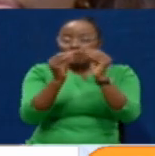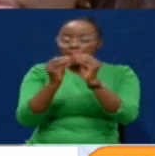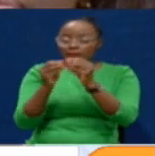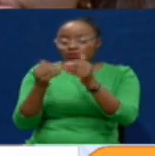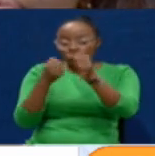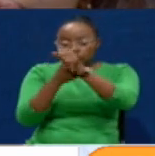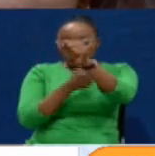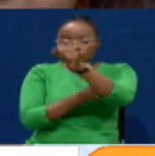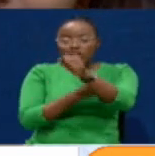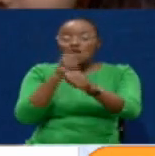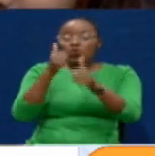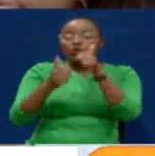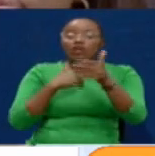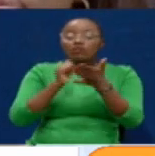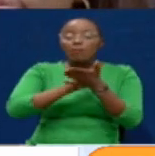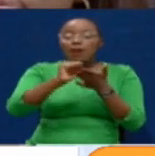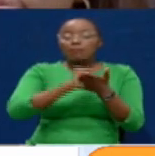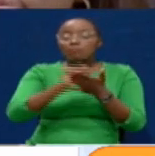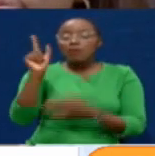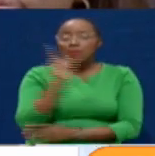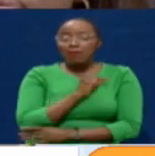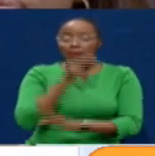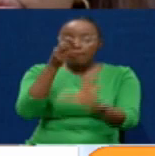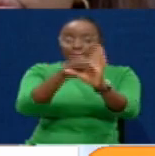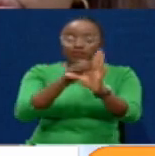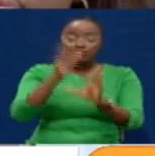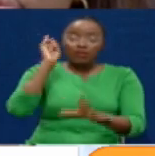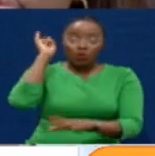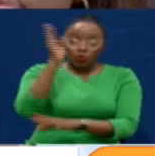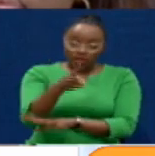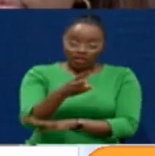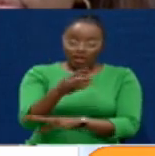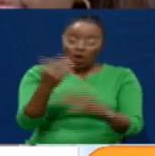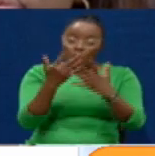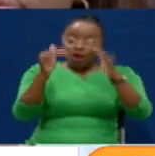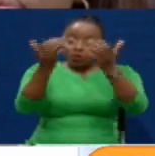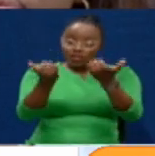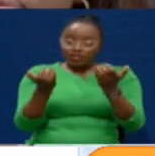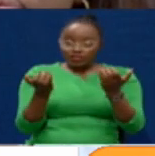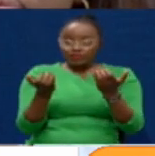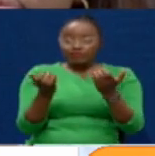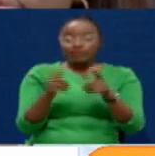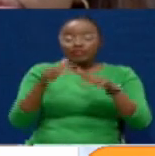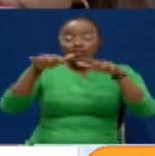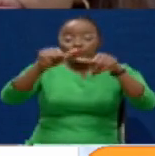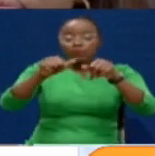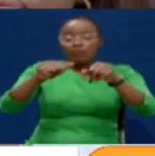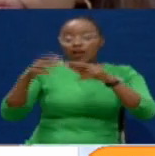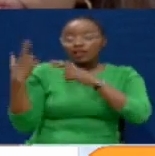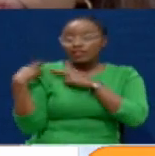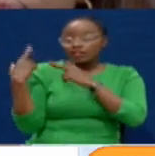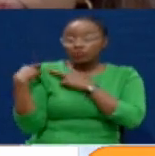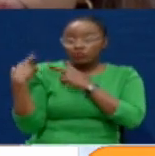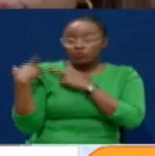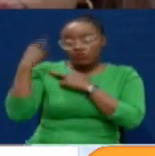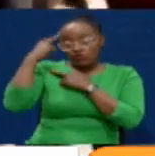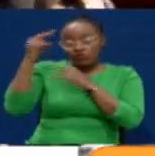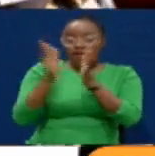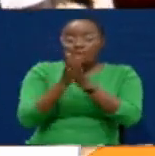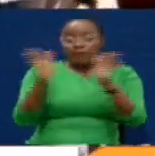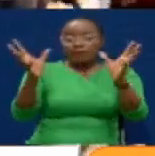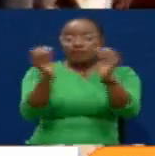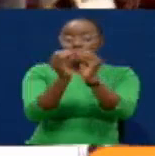reinforce those already published. We will participate and where necessary take charge of these public